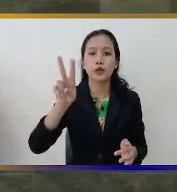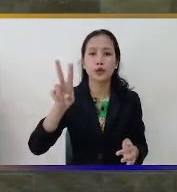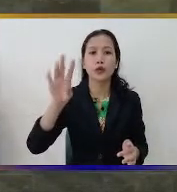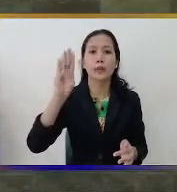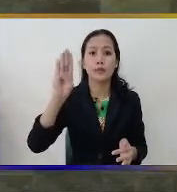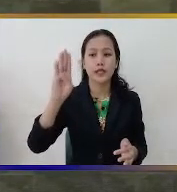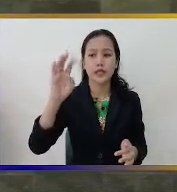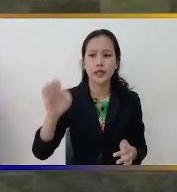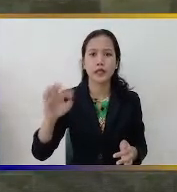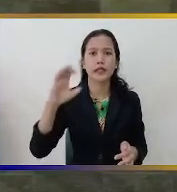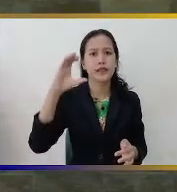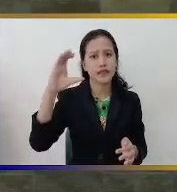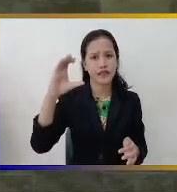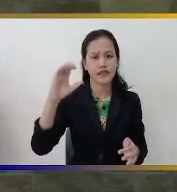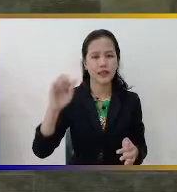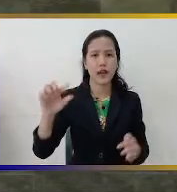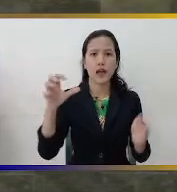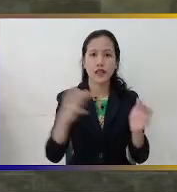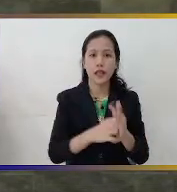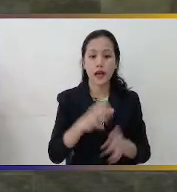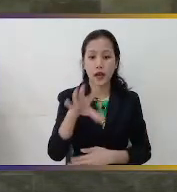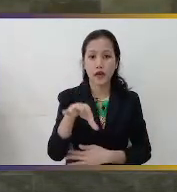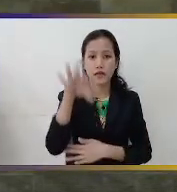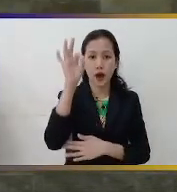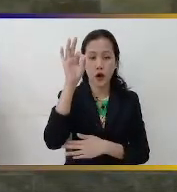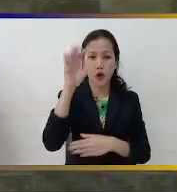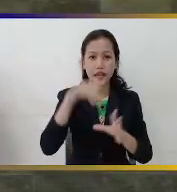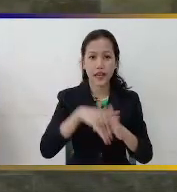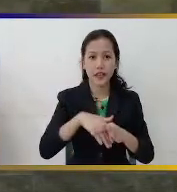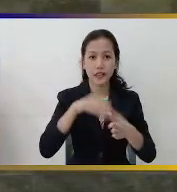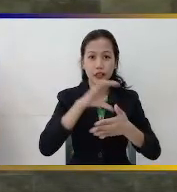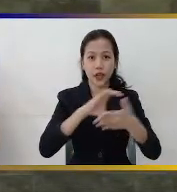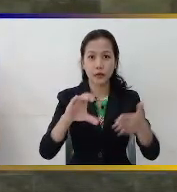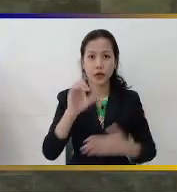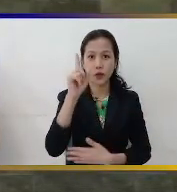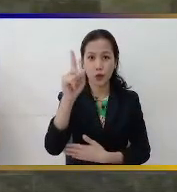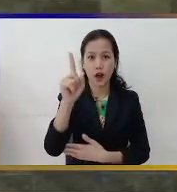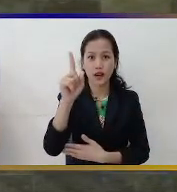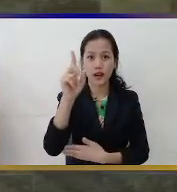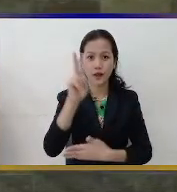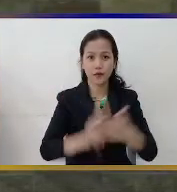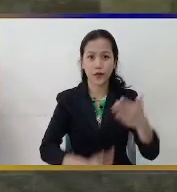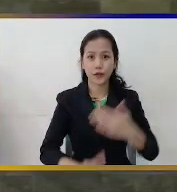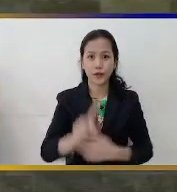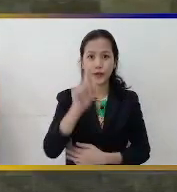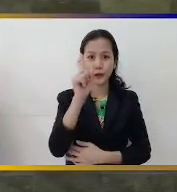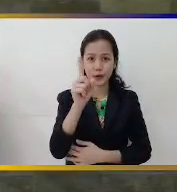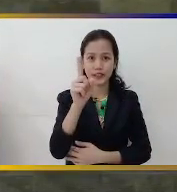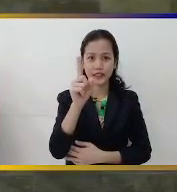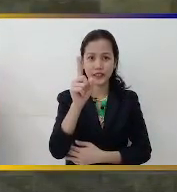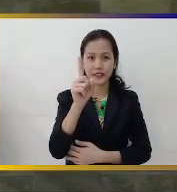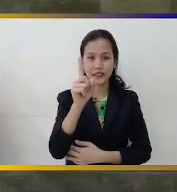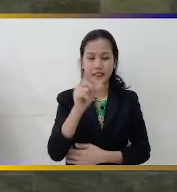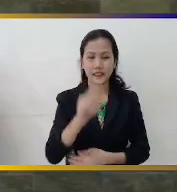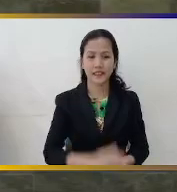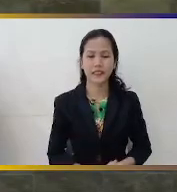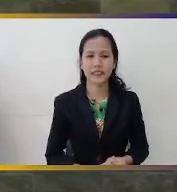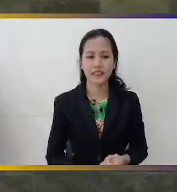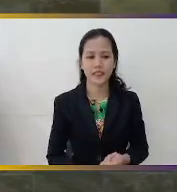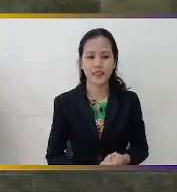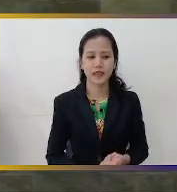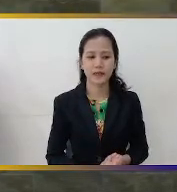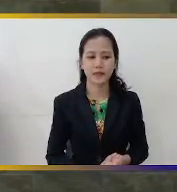chapter number 1 verse number 1. All right? Yan po, and probably ito po